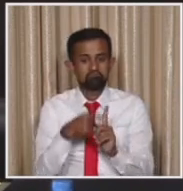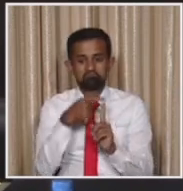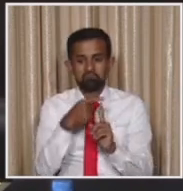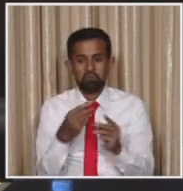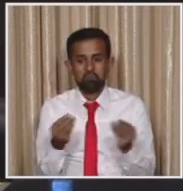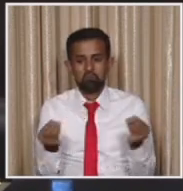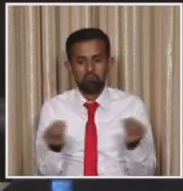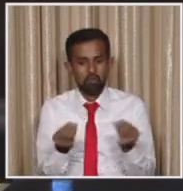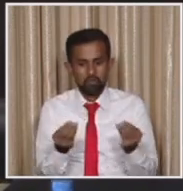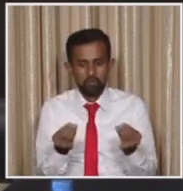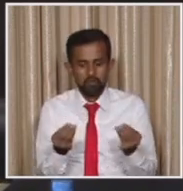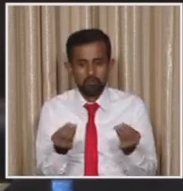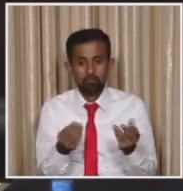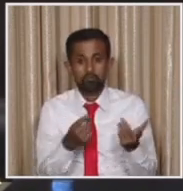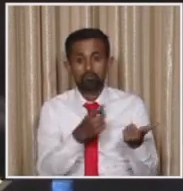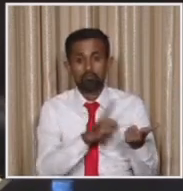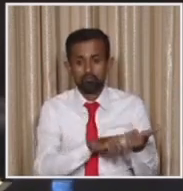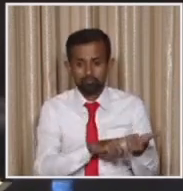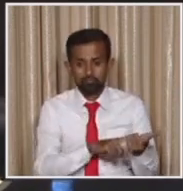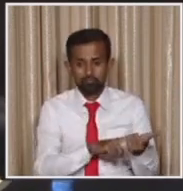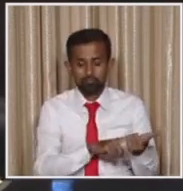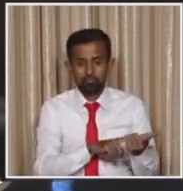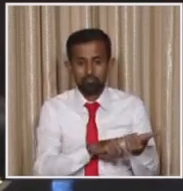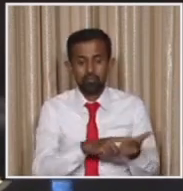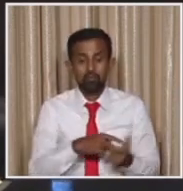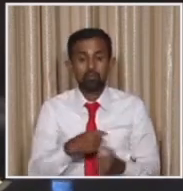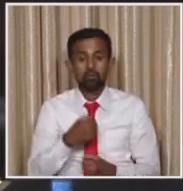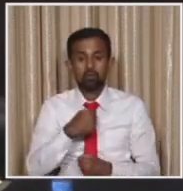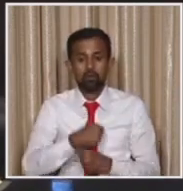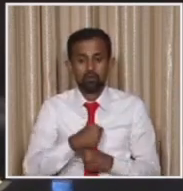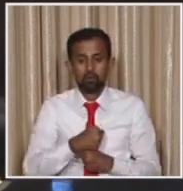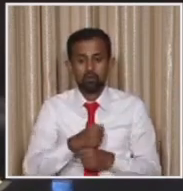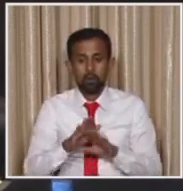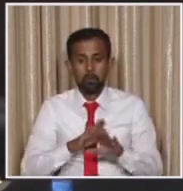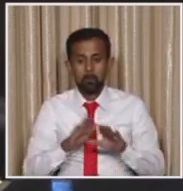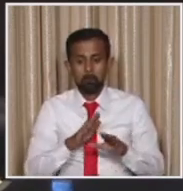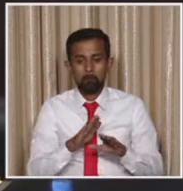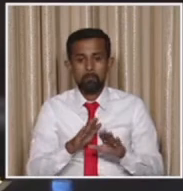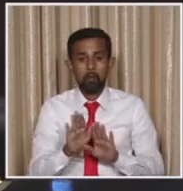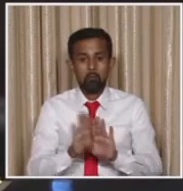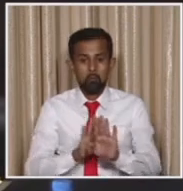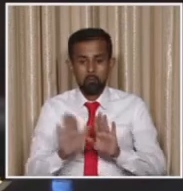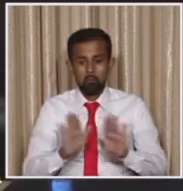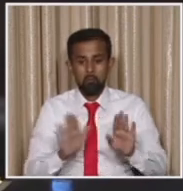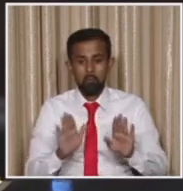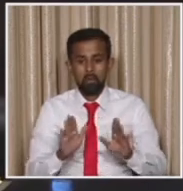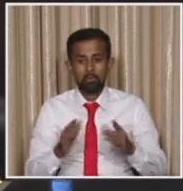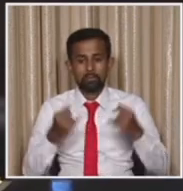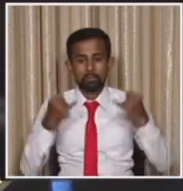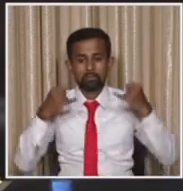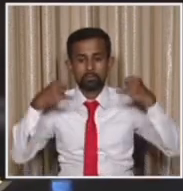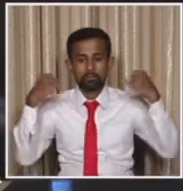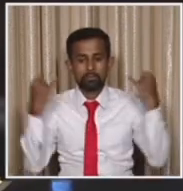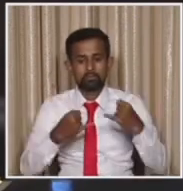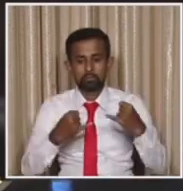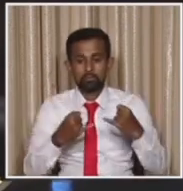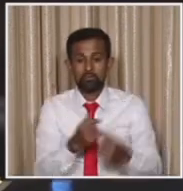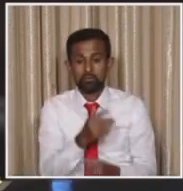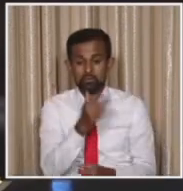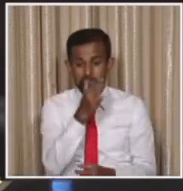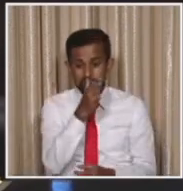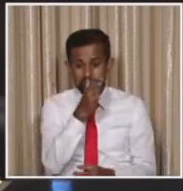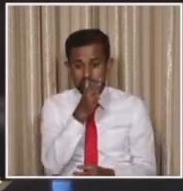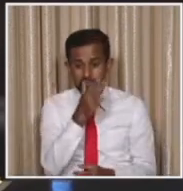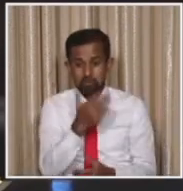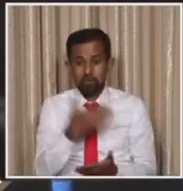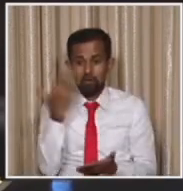නැහැ. සහ තුන, මේ ගවර්නන්ස් යහපාලනය, පාලනය දූෂණය සහ වංචාව